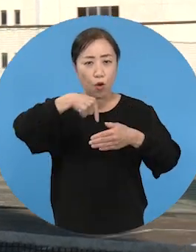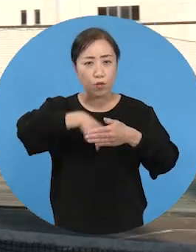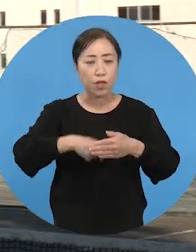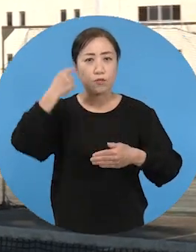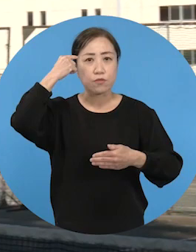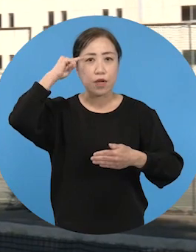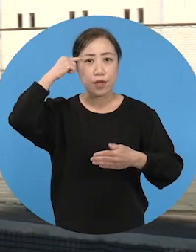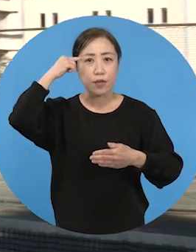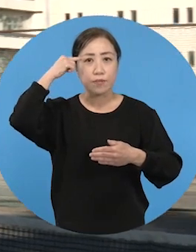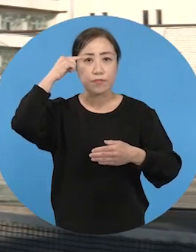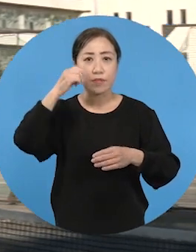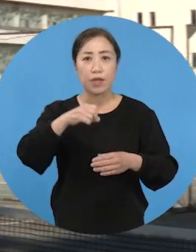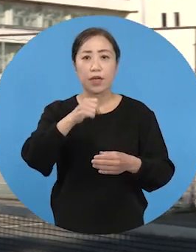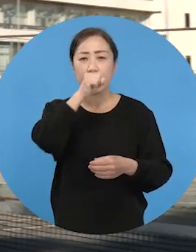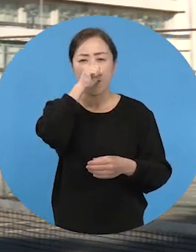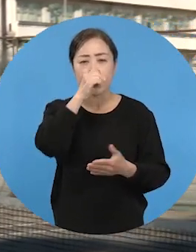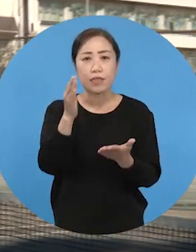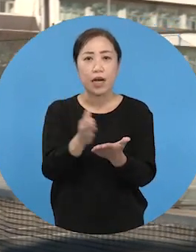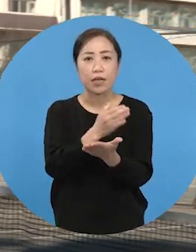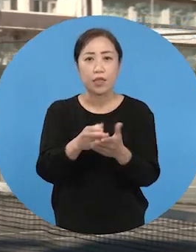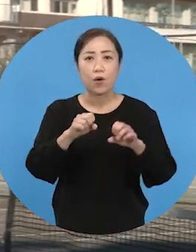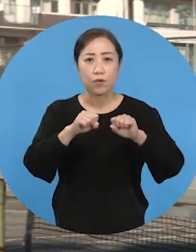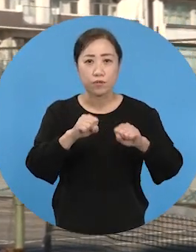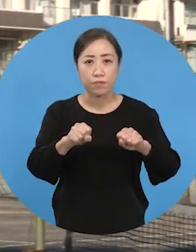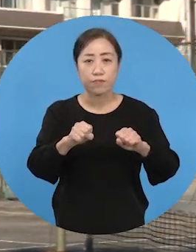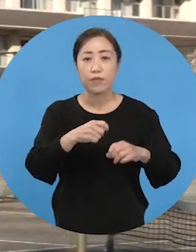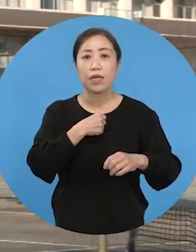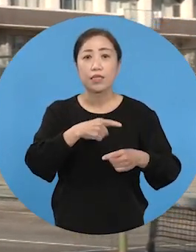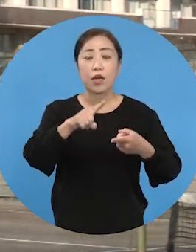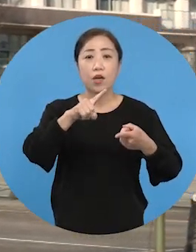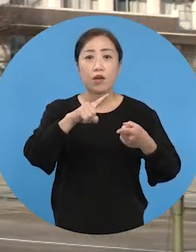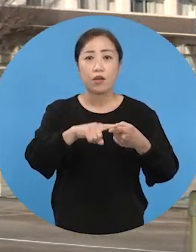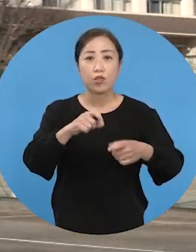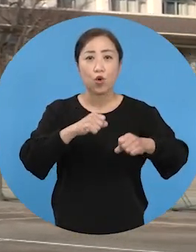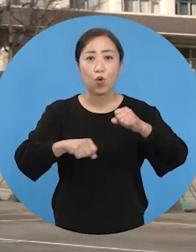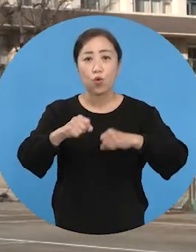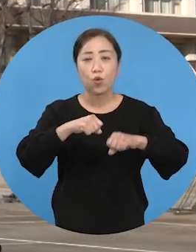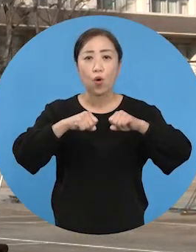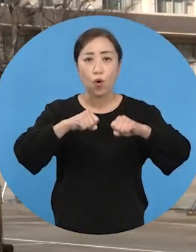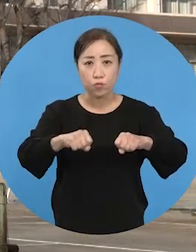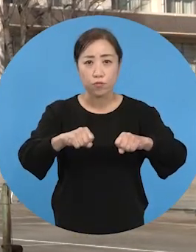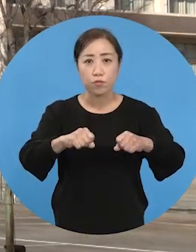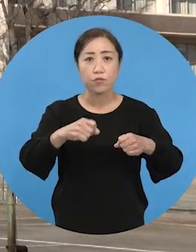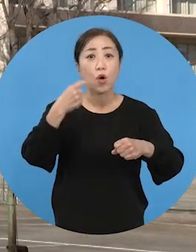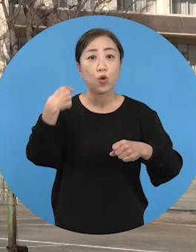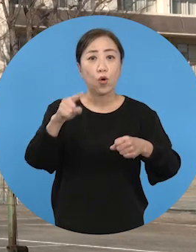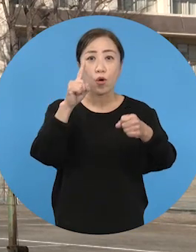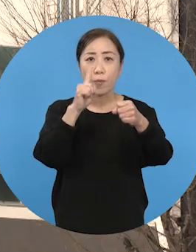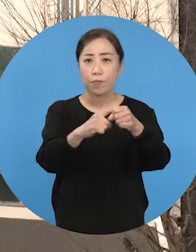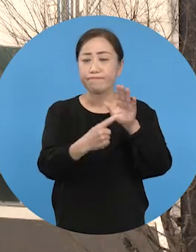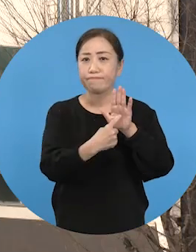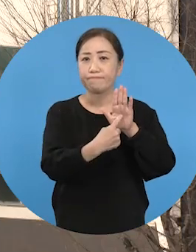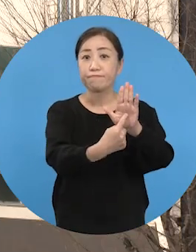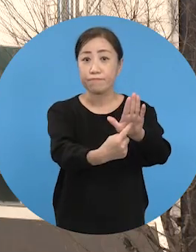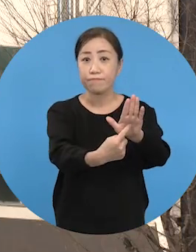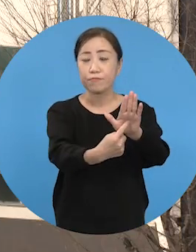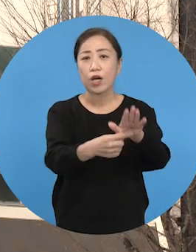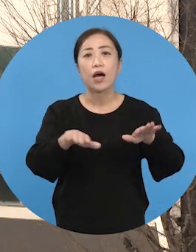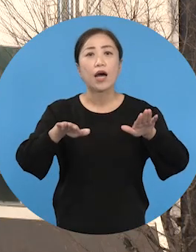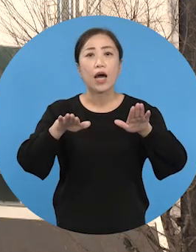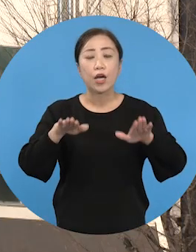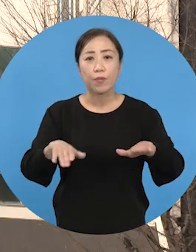く考え、より良い判断をし、積極的に行動する人などの教育目標を掲げ、現